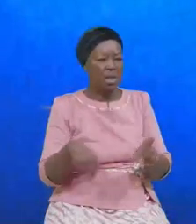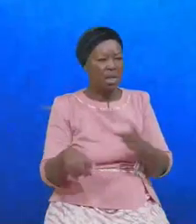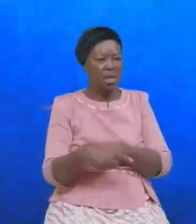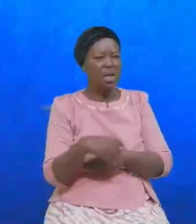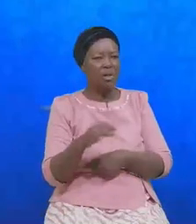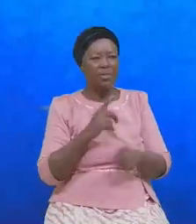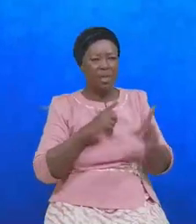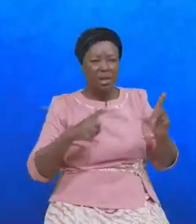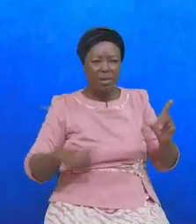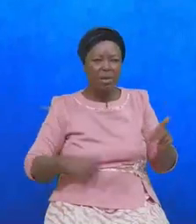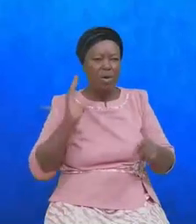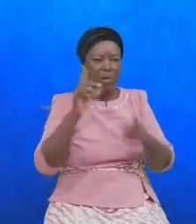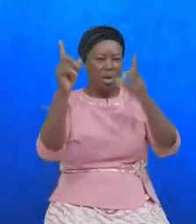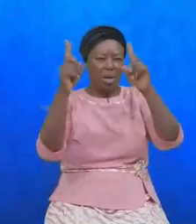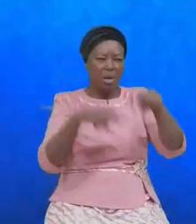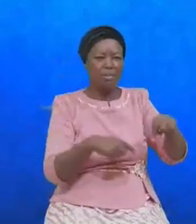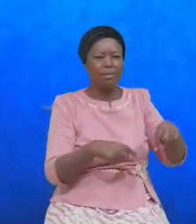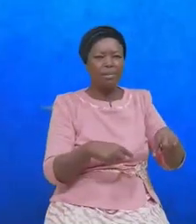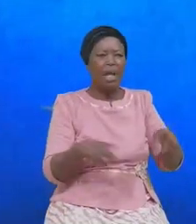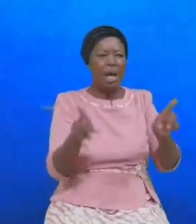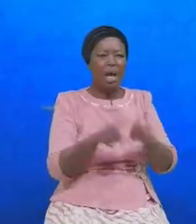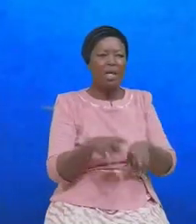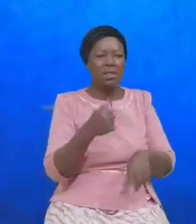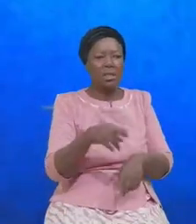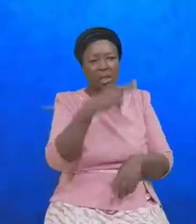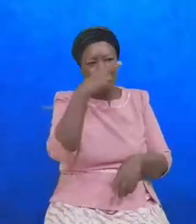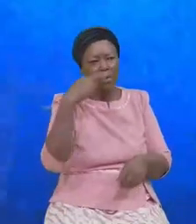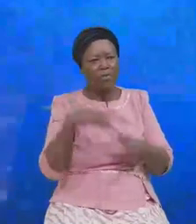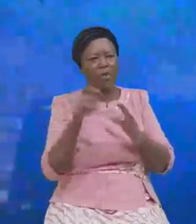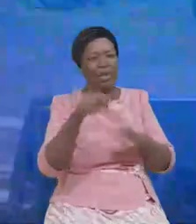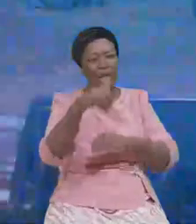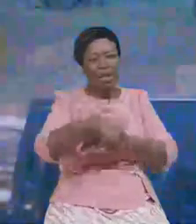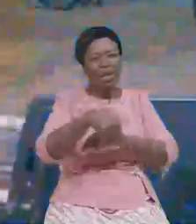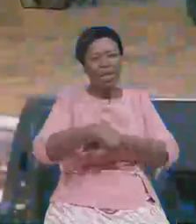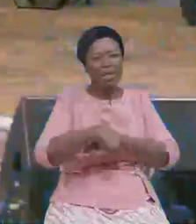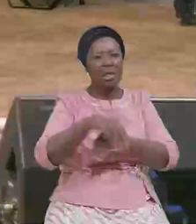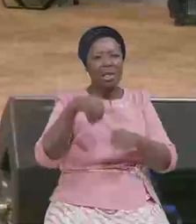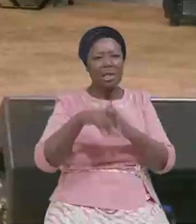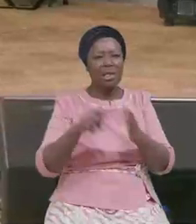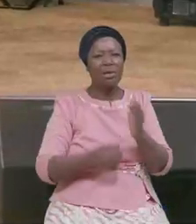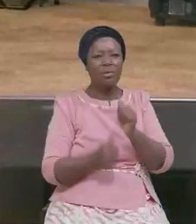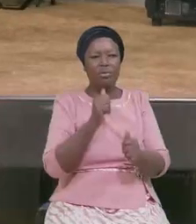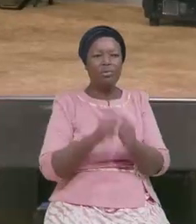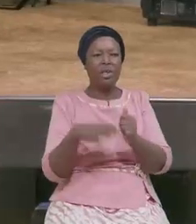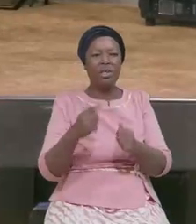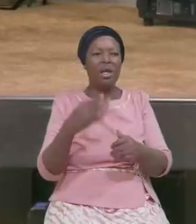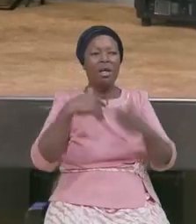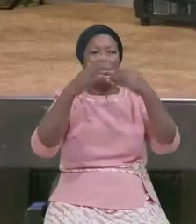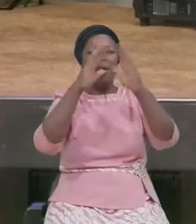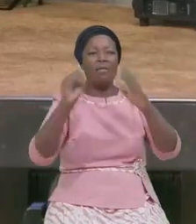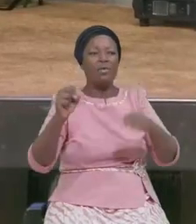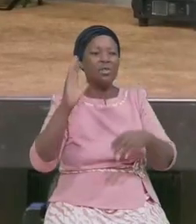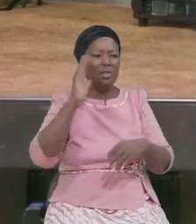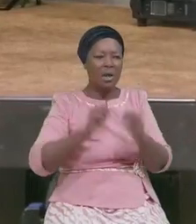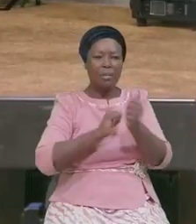viendra comme un voleur. En ce jour, les cieux passeront